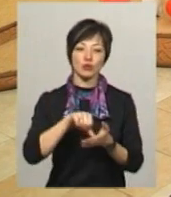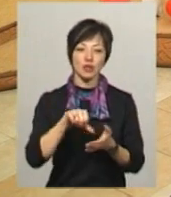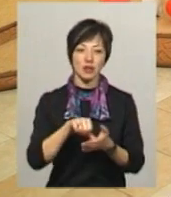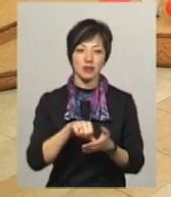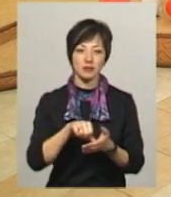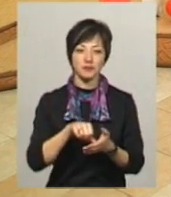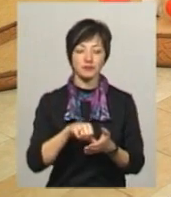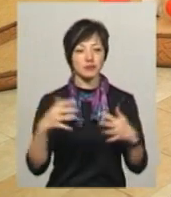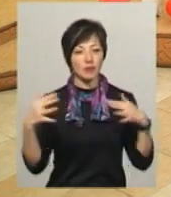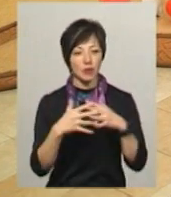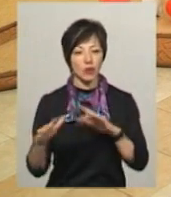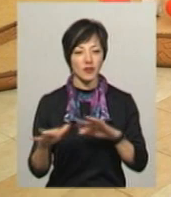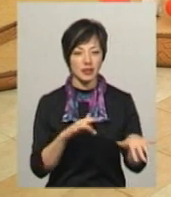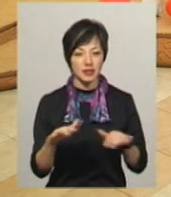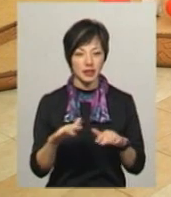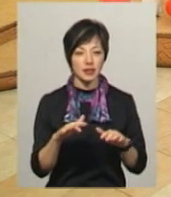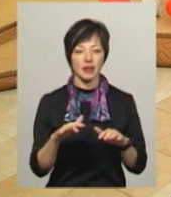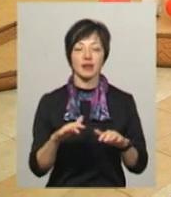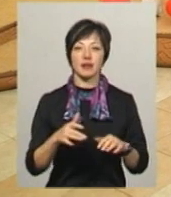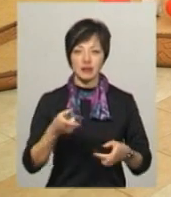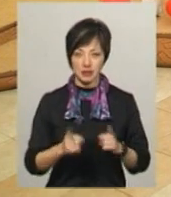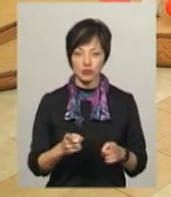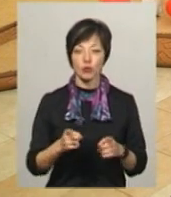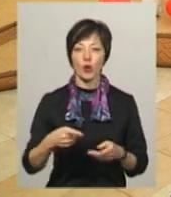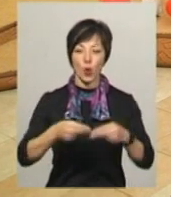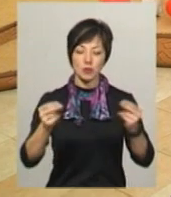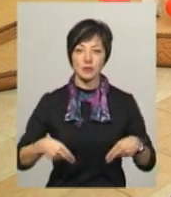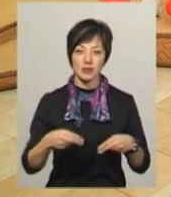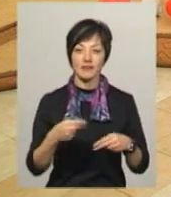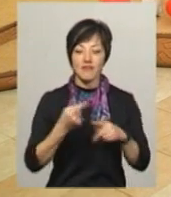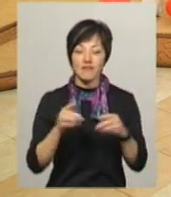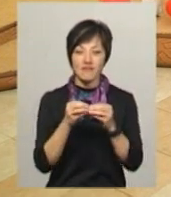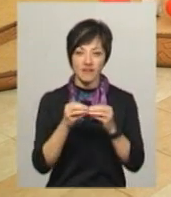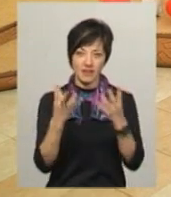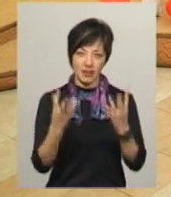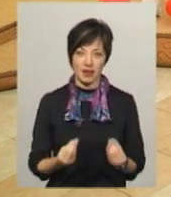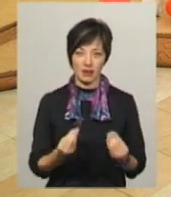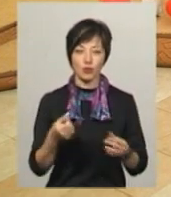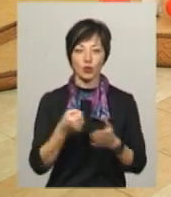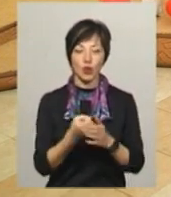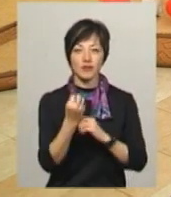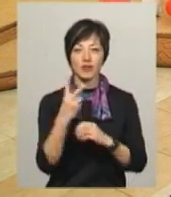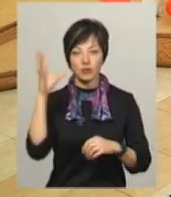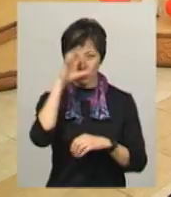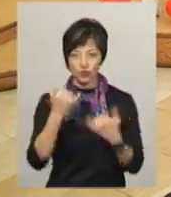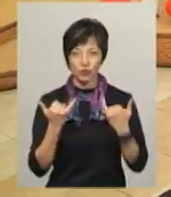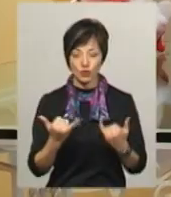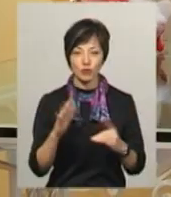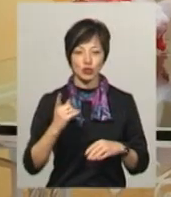учасників бойових дій, діючих учасників, ми розписуємо в цей самий день, тому до опівночі ми сьогодні